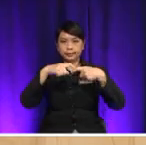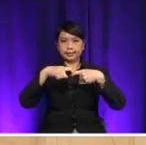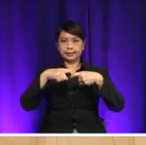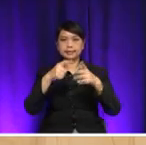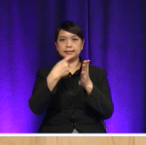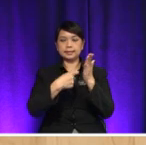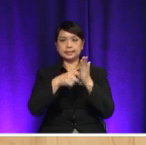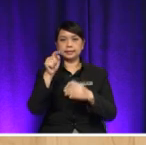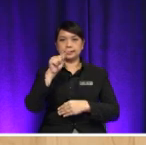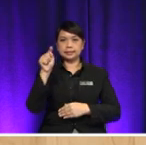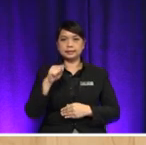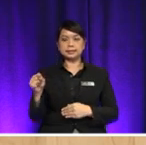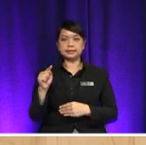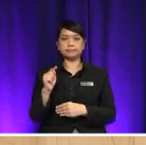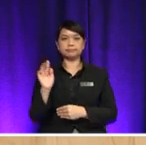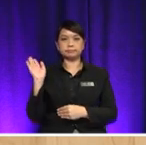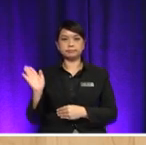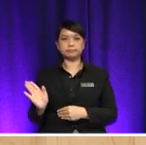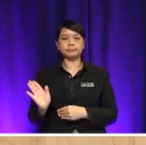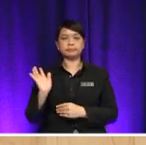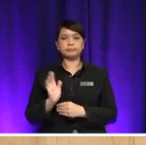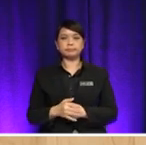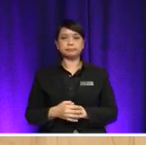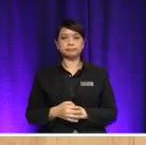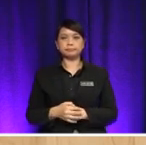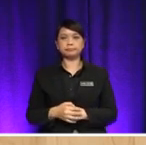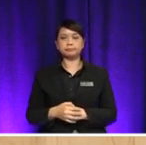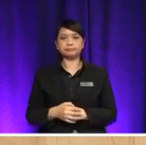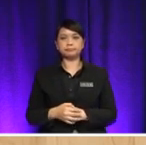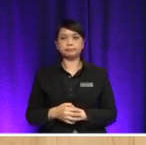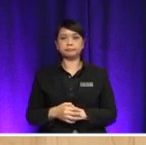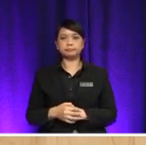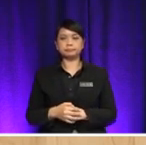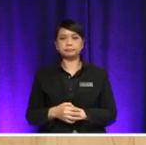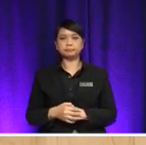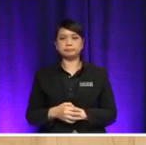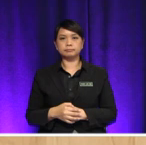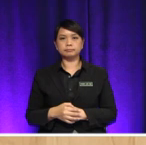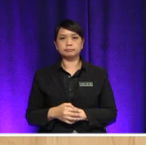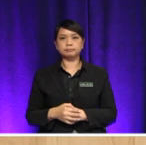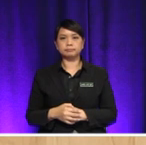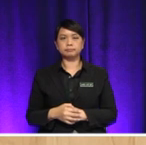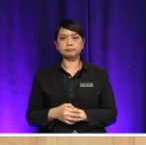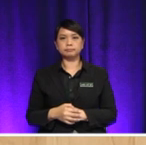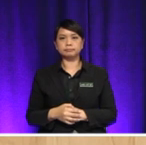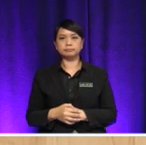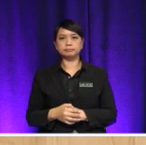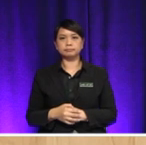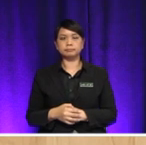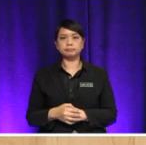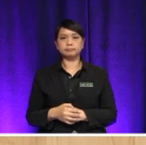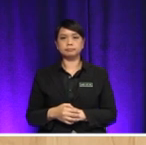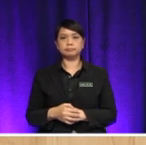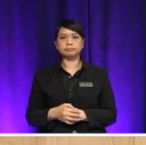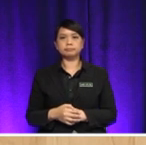tahun 2019 dan tahun 2015 dengan pemilu nomor index kemudian kita akan dapat Oke sebenarnya nilai ini